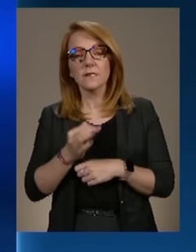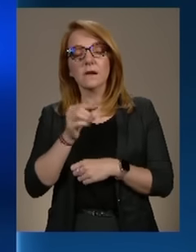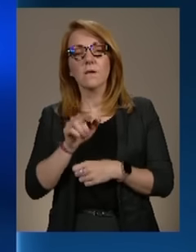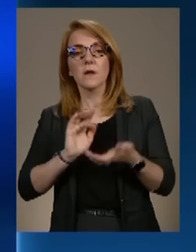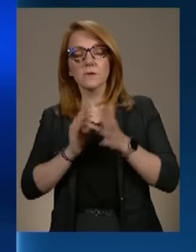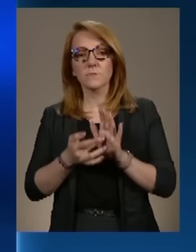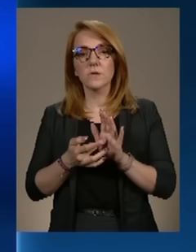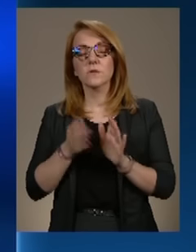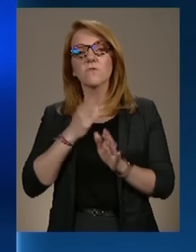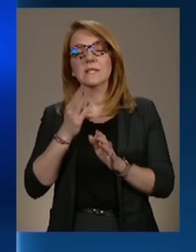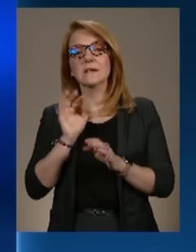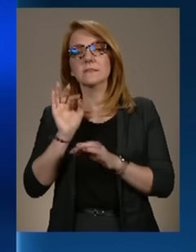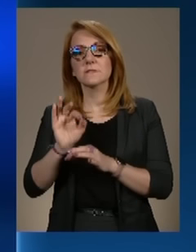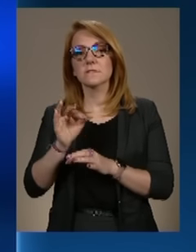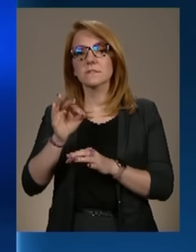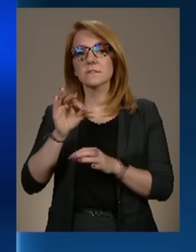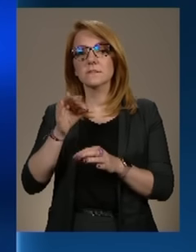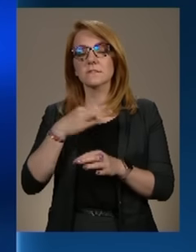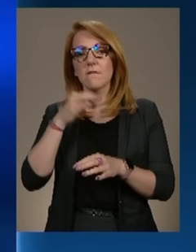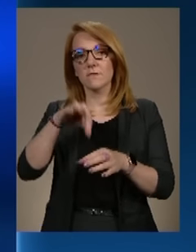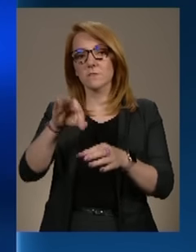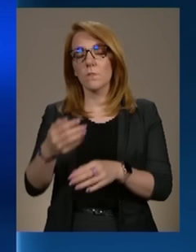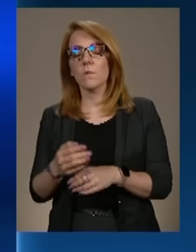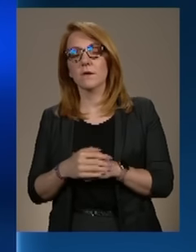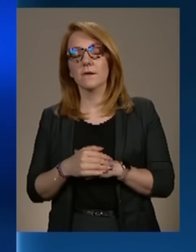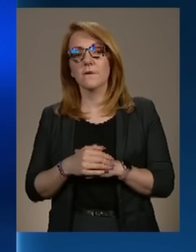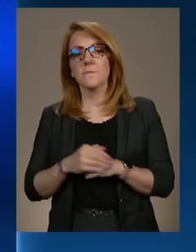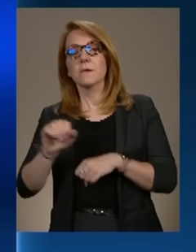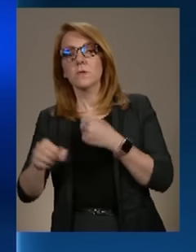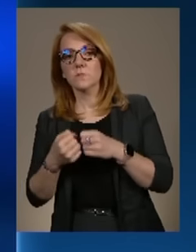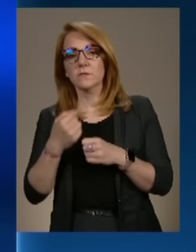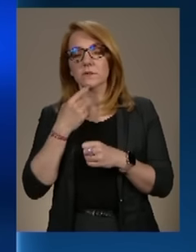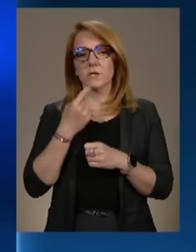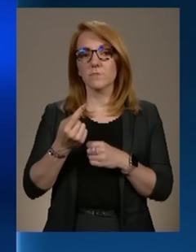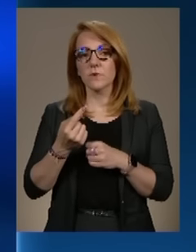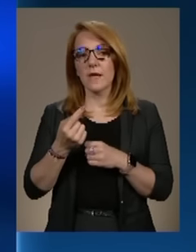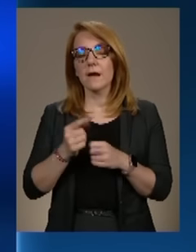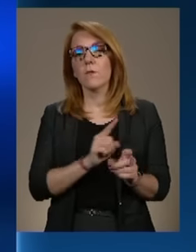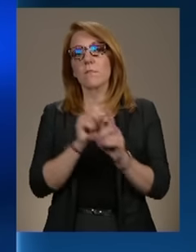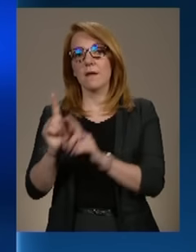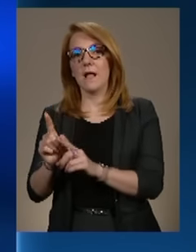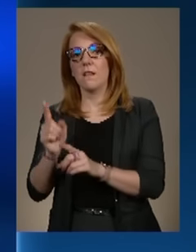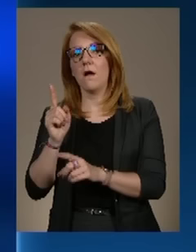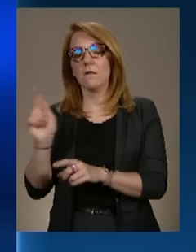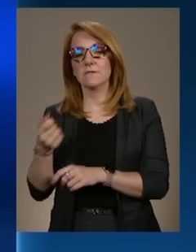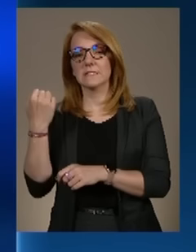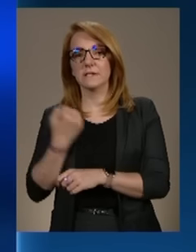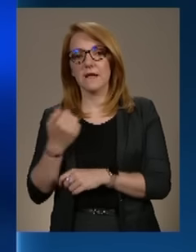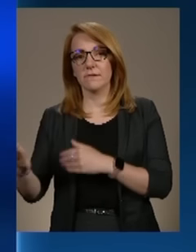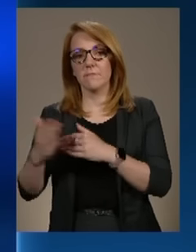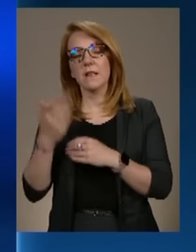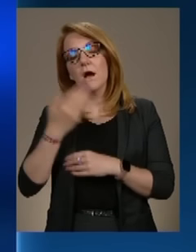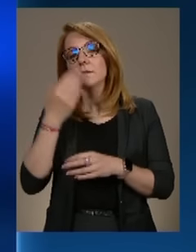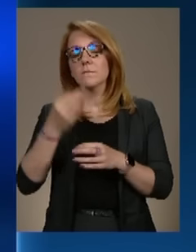hogy a fidesz szavazók mozdulhattak meg és mondták mondhatták azt hogy bizony ők beállnak vitézi dávid mellé ha nem történt volna